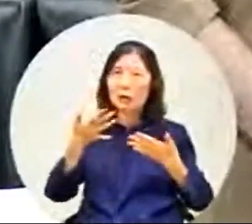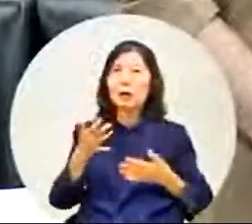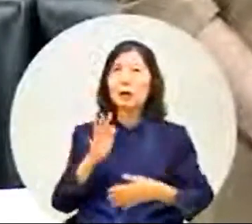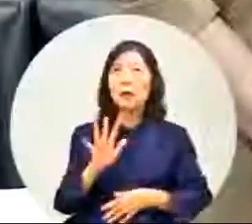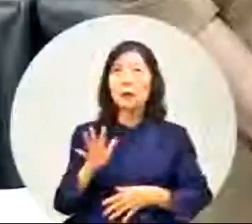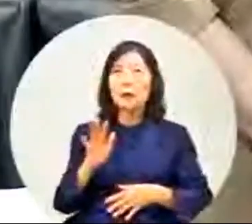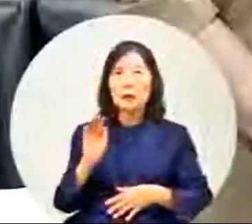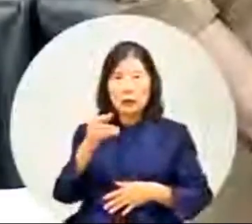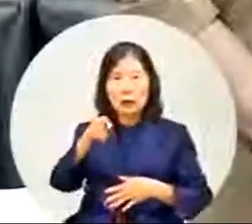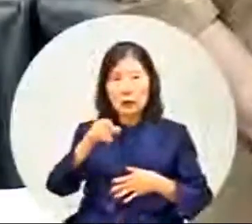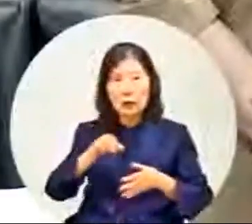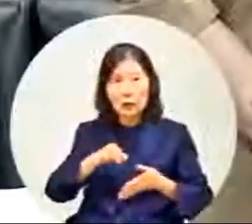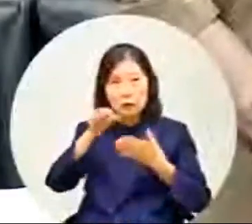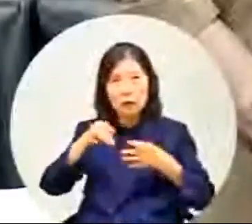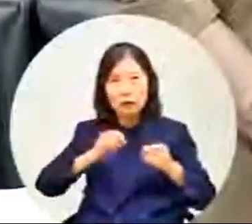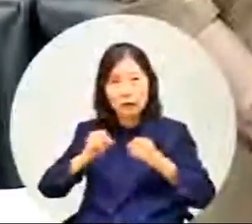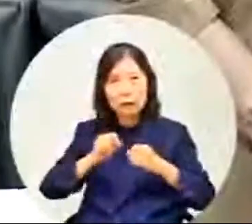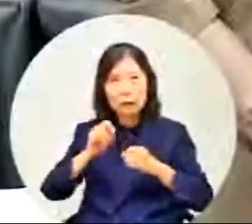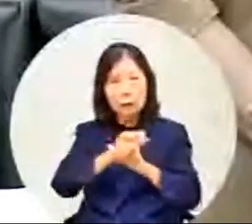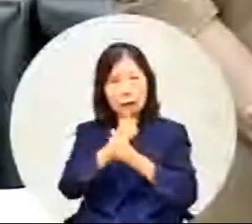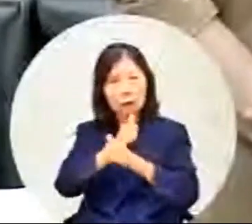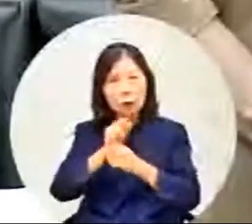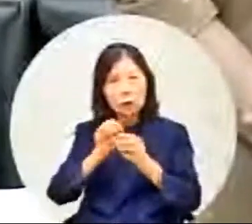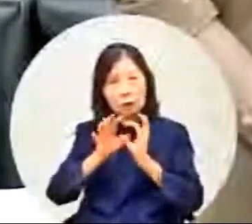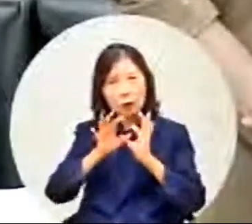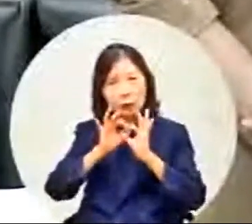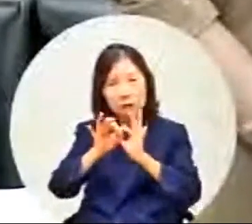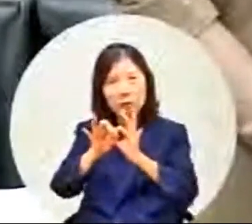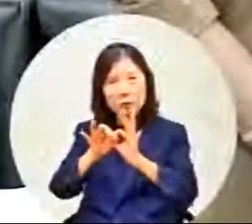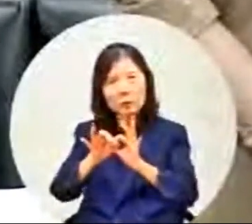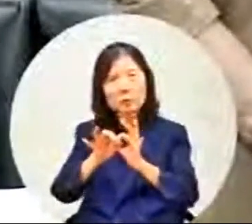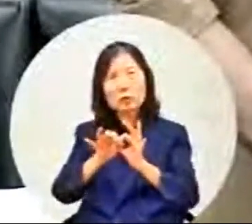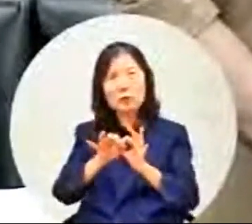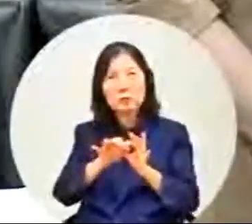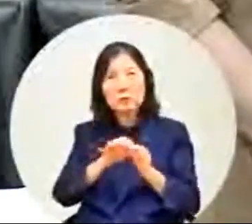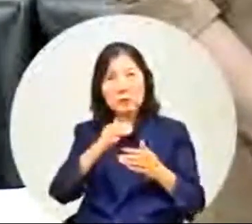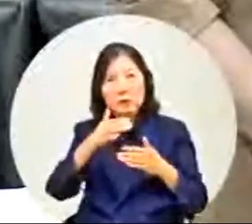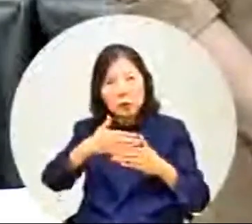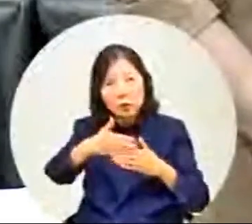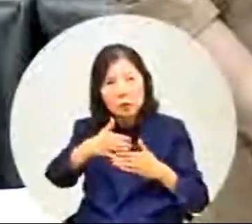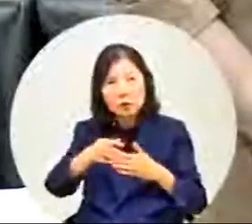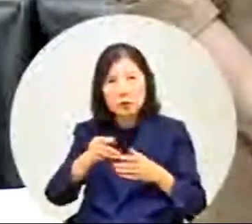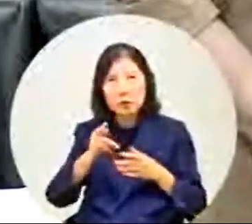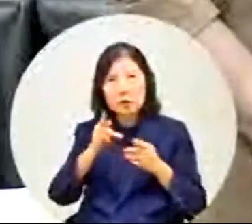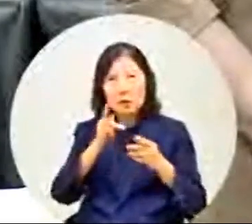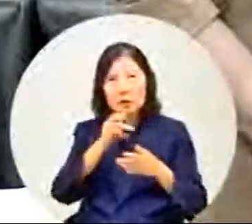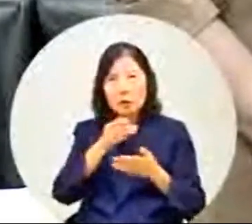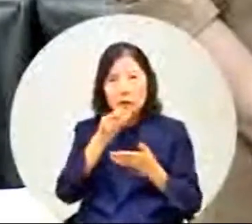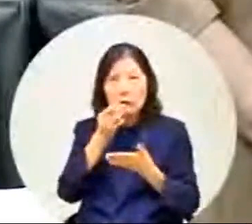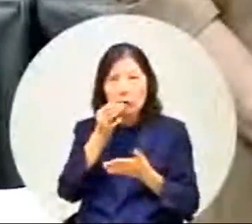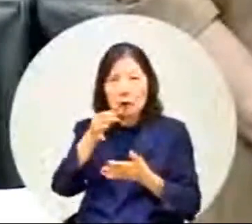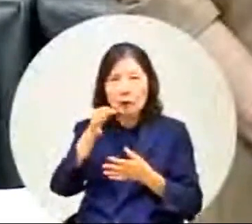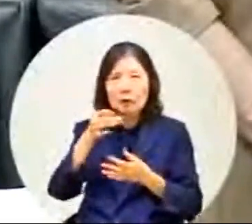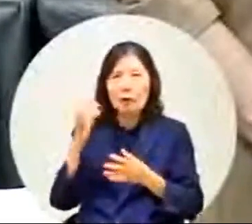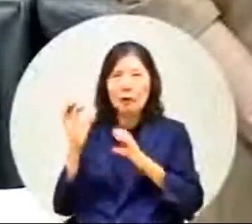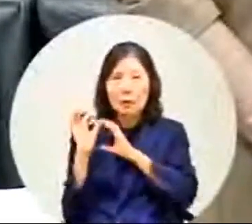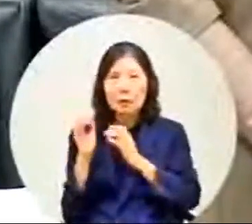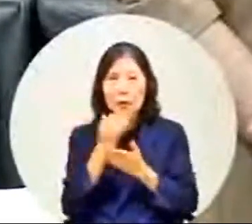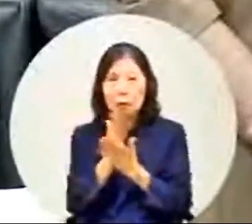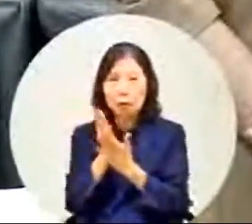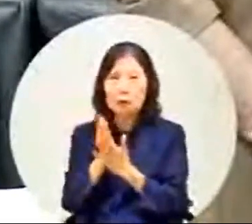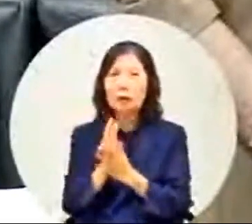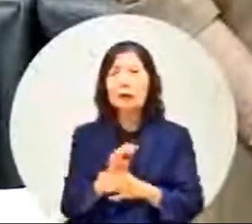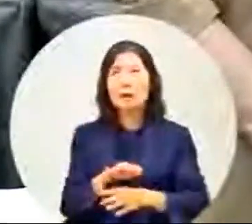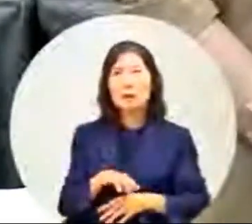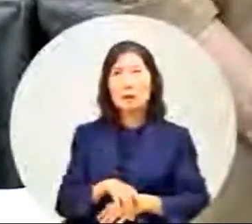划，你有考虑过它的永续经营吗？它的自偿计划吗？它的财务负担吗？所